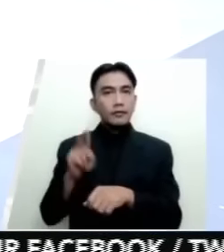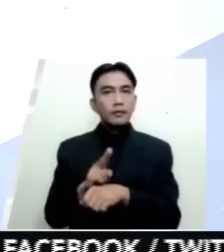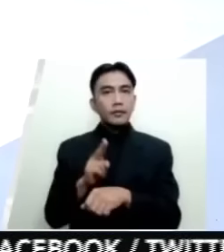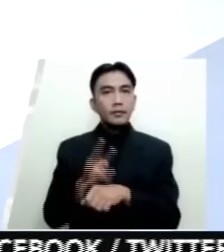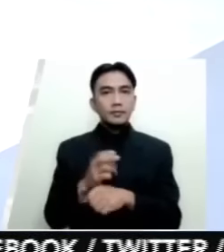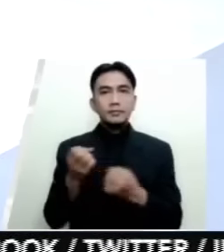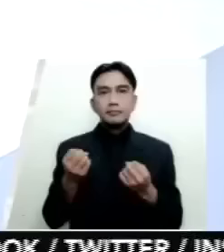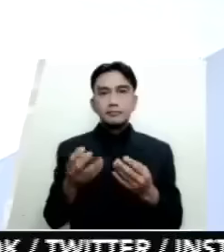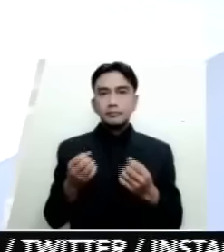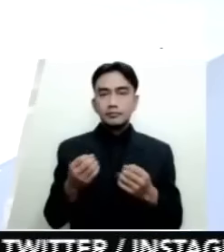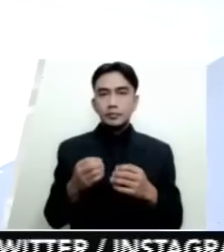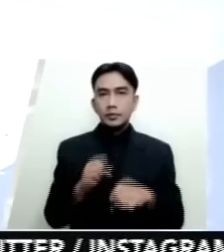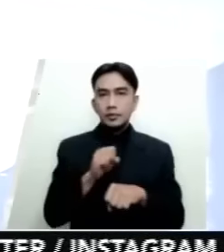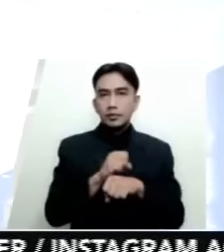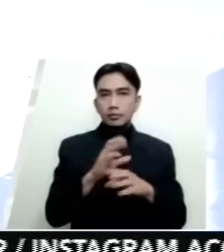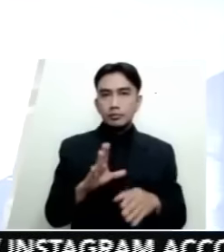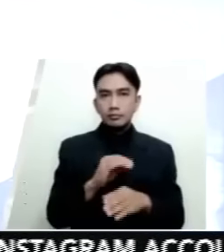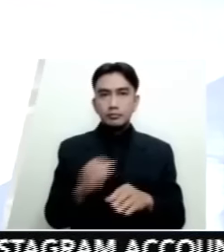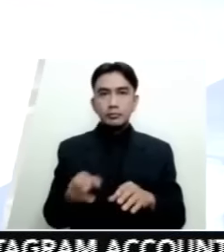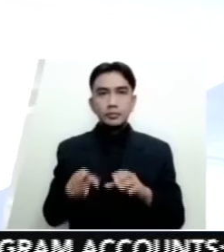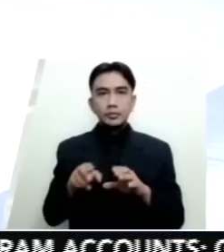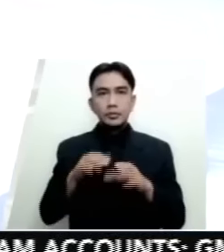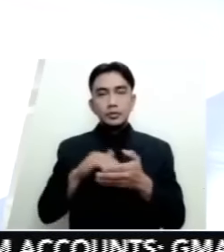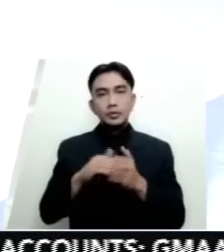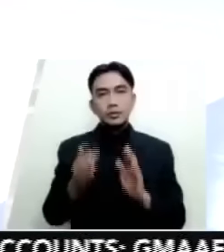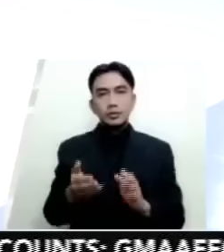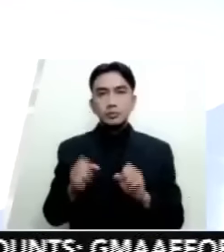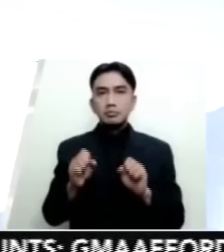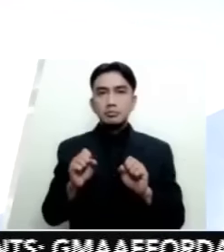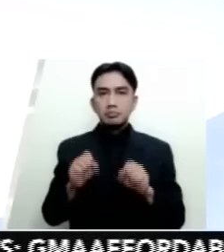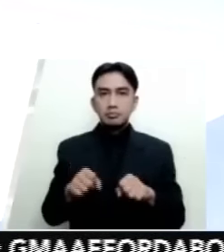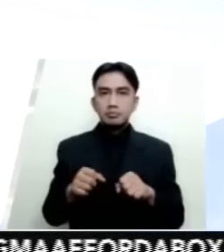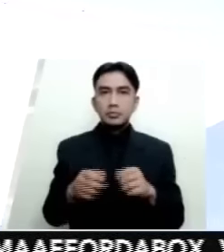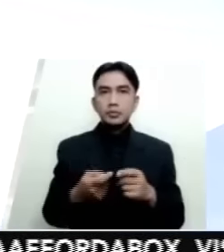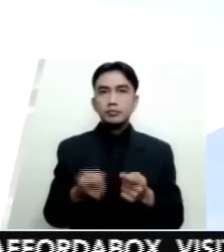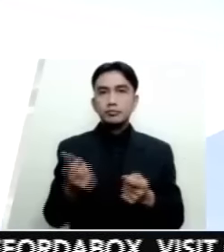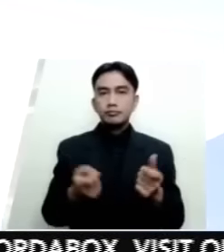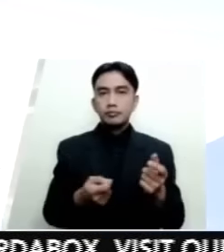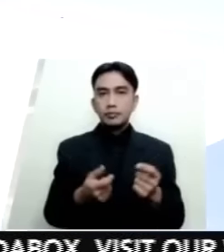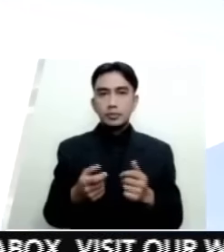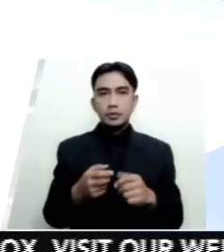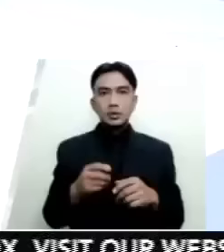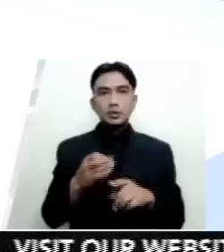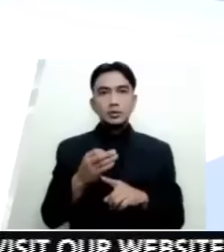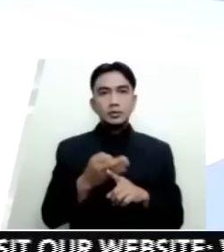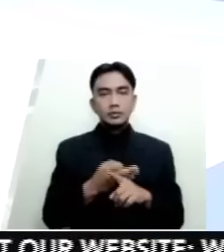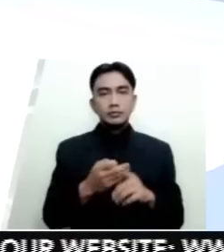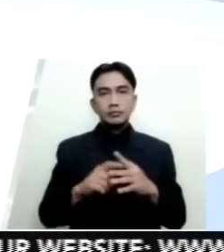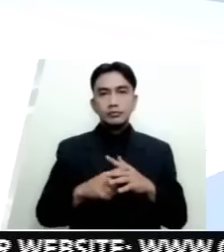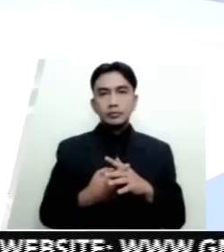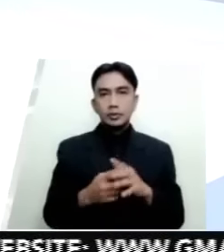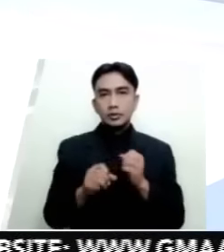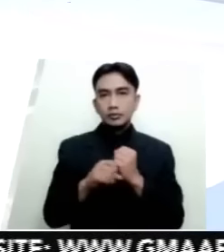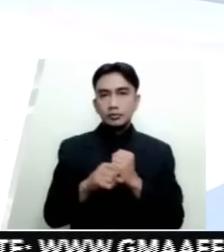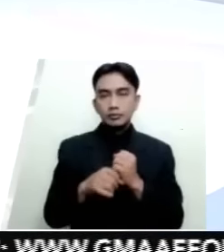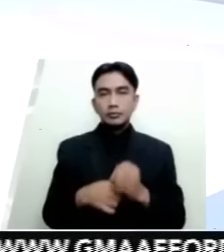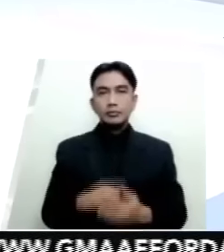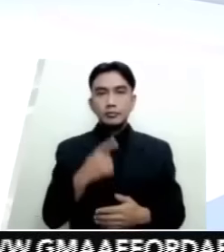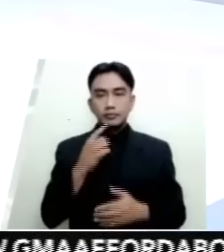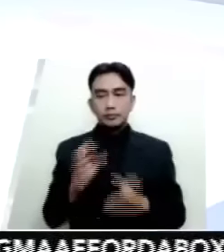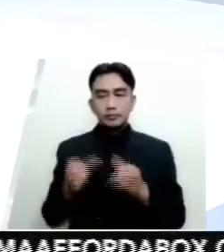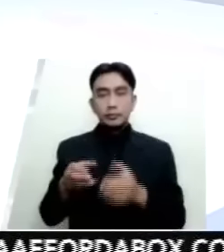at estudyante ang posibleng mawala ng traditional jeep pagsapit ng Pebrero ayon sa grupong Piston. Marami kasi ang